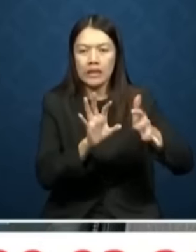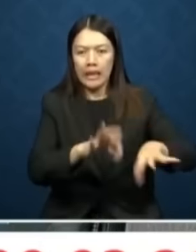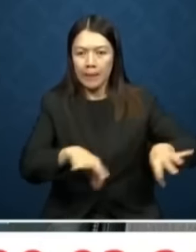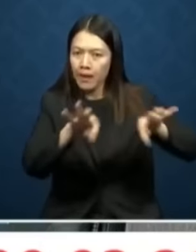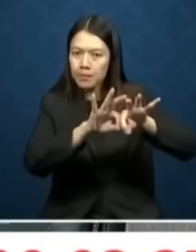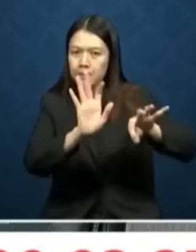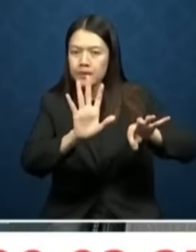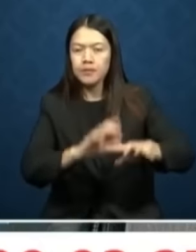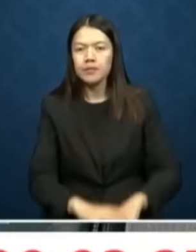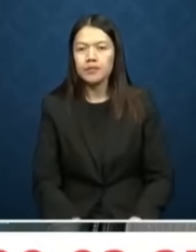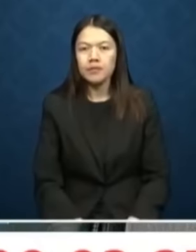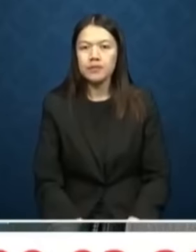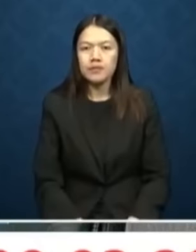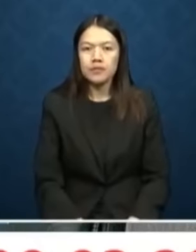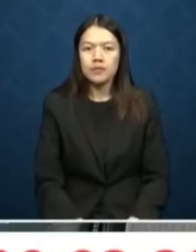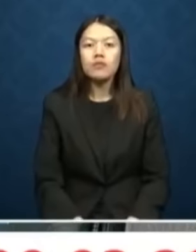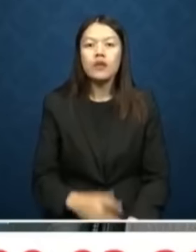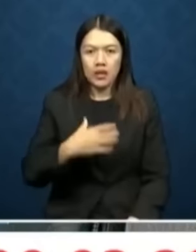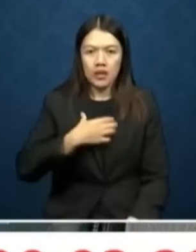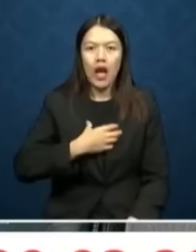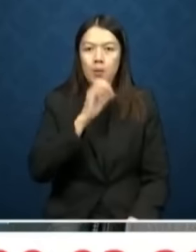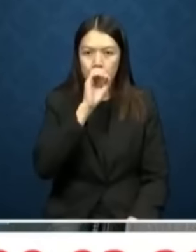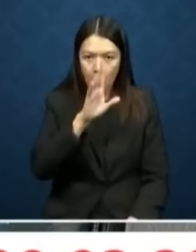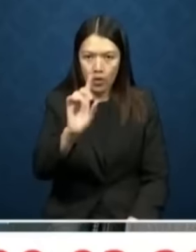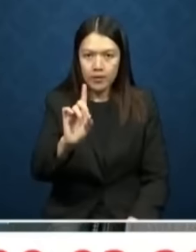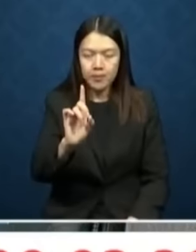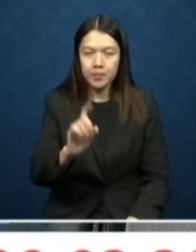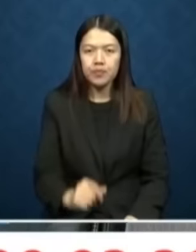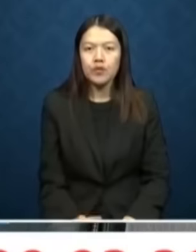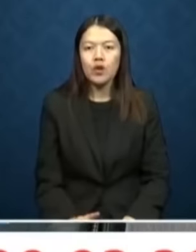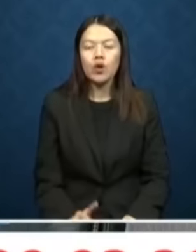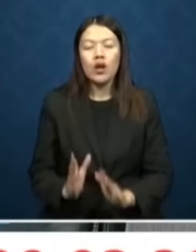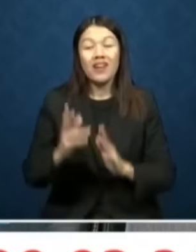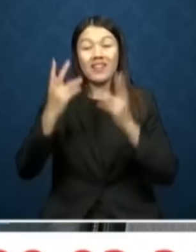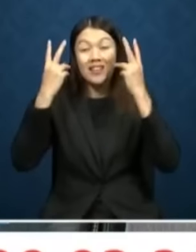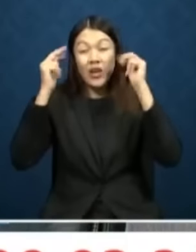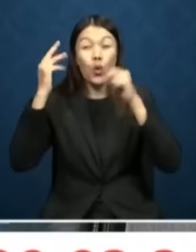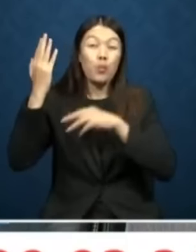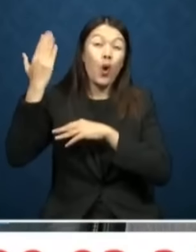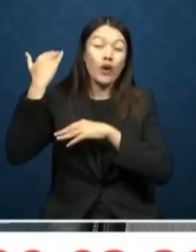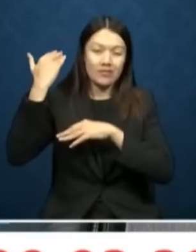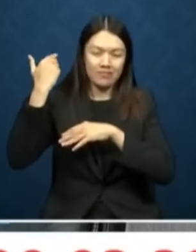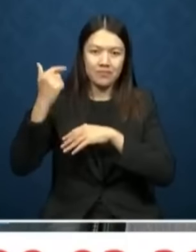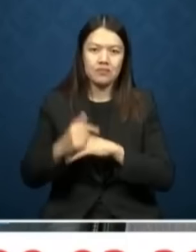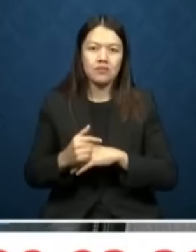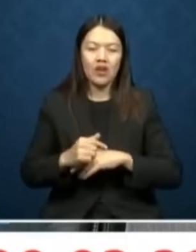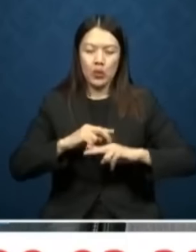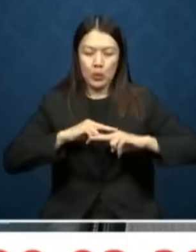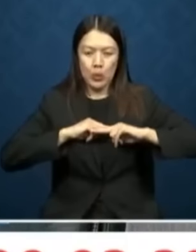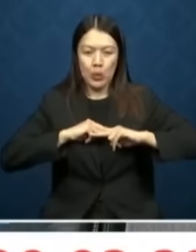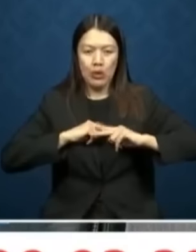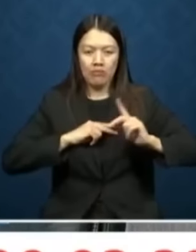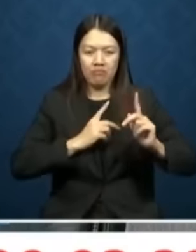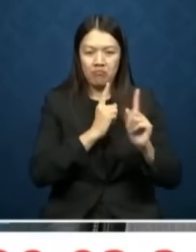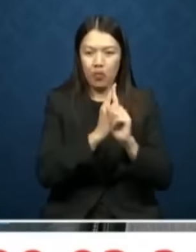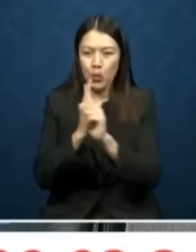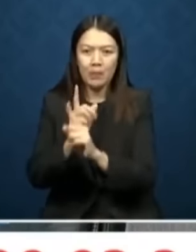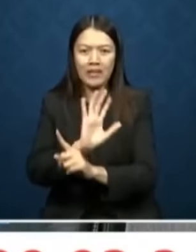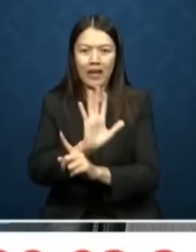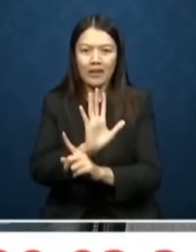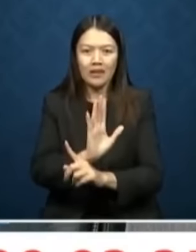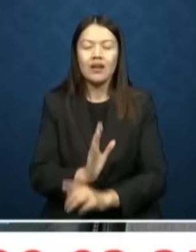นะครับแต่ก็อยากจะเรียนว่าเรื่องของอดีตนายกรัฐมนตรีนั้นเนี่ยไม่ใช่เรื่องส่วนตัวของใครคนใดคนหนึ่ง